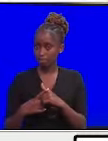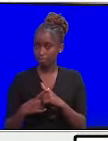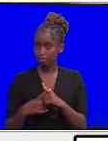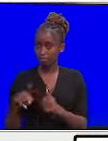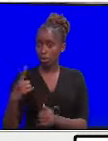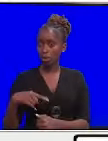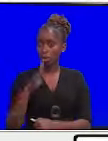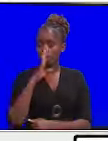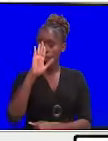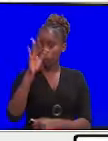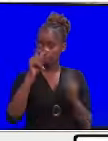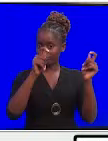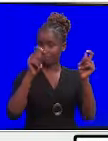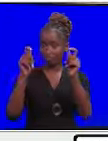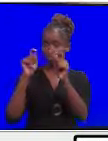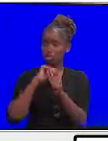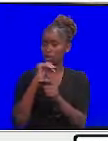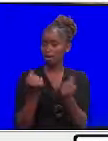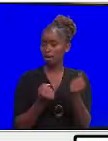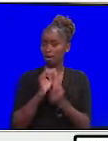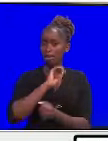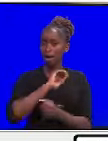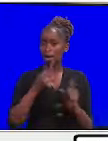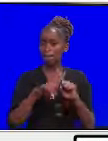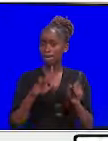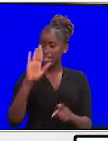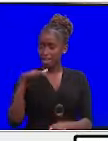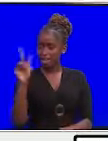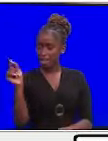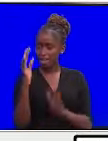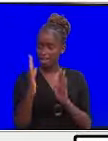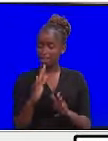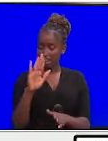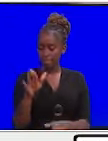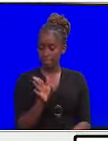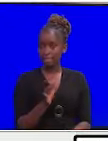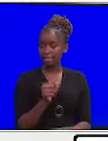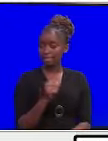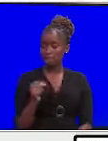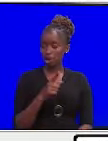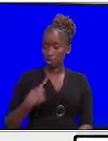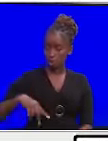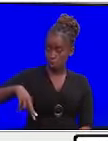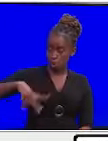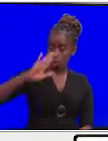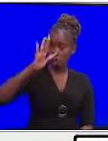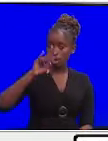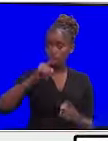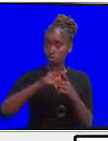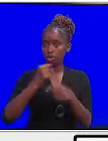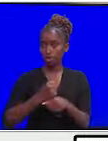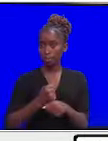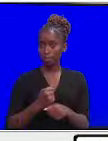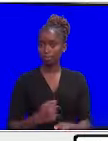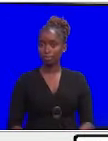we shall be on the streets, not with our vehicles, but kila Mkenya, kila kona tutatembea mguu kazini. Need to get back to